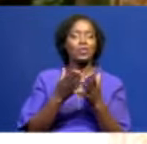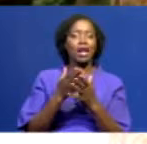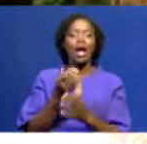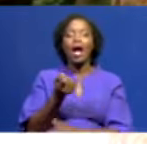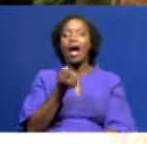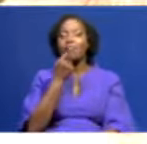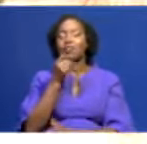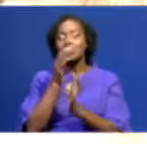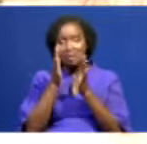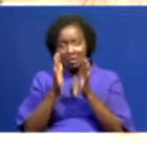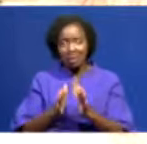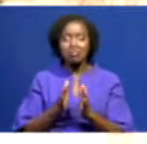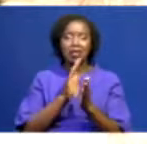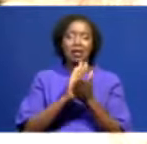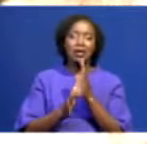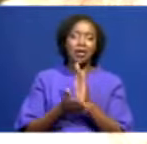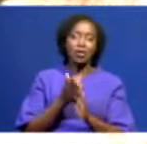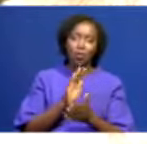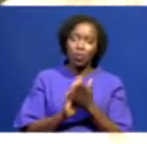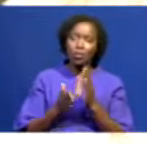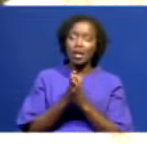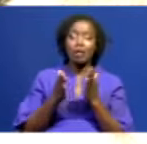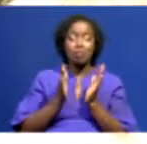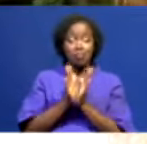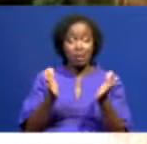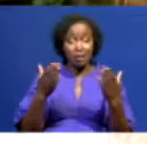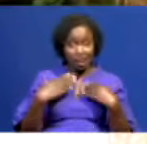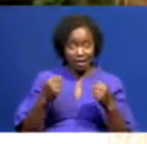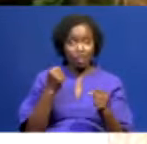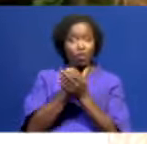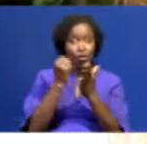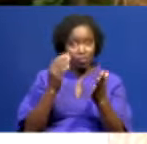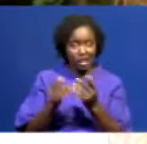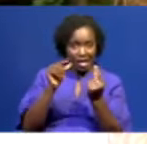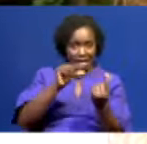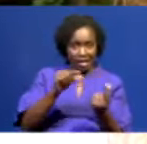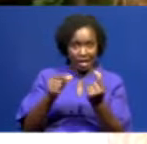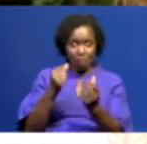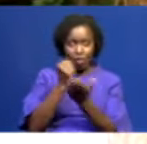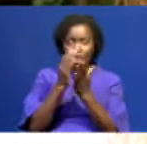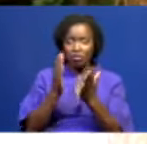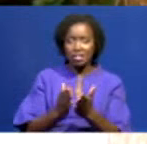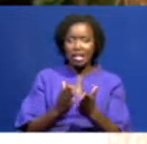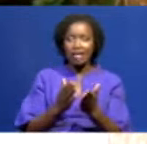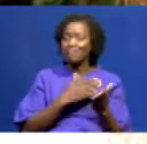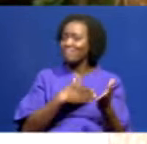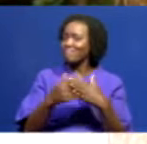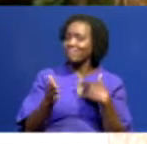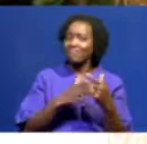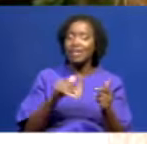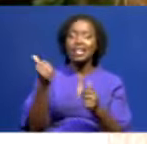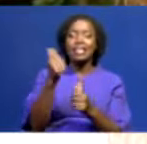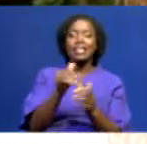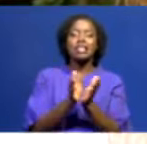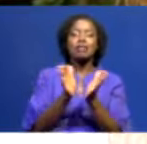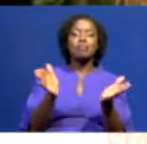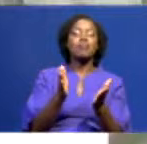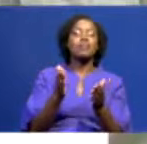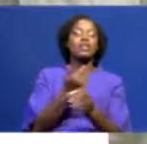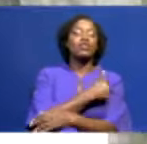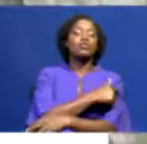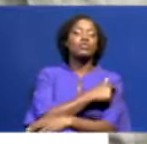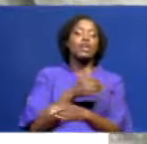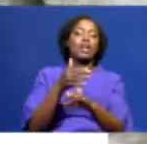technologists, no public health officers, no laboratory officers in any of the public facilities across the